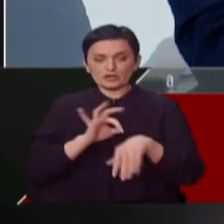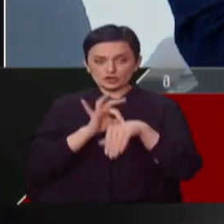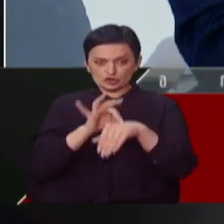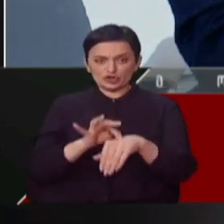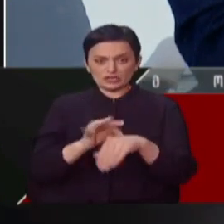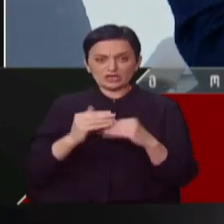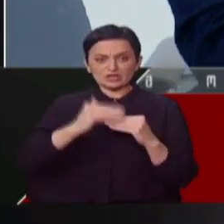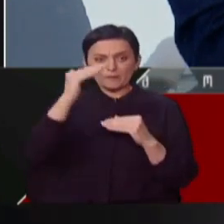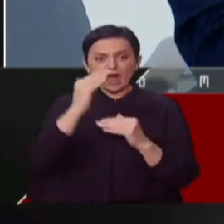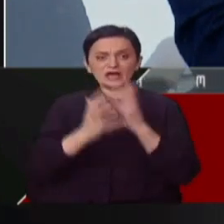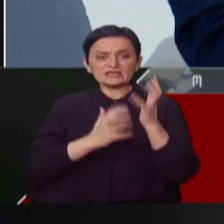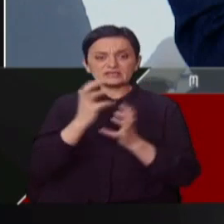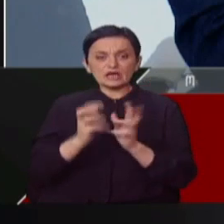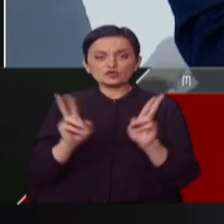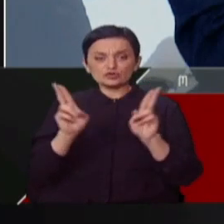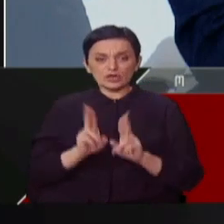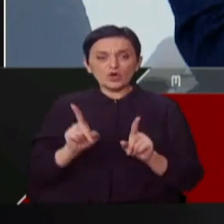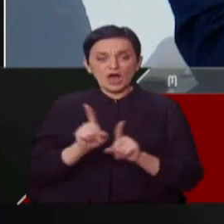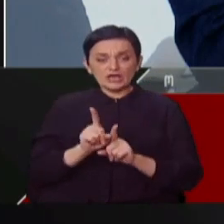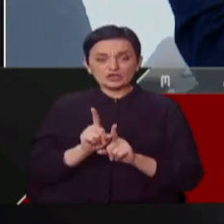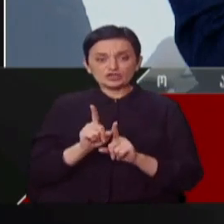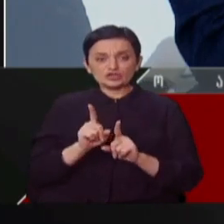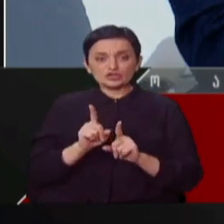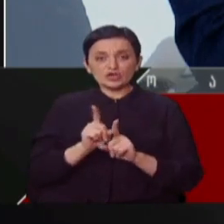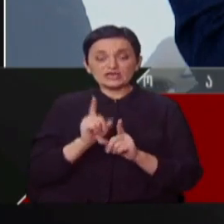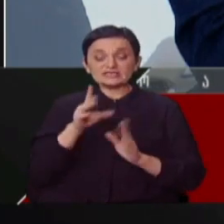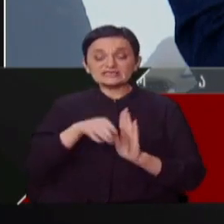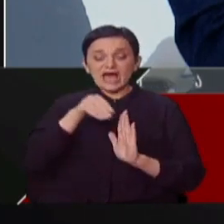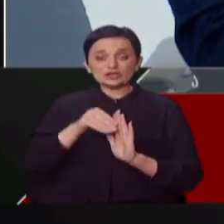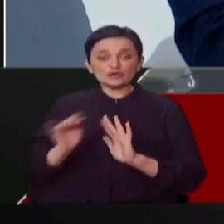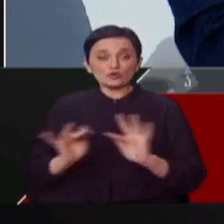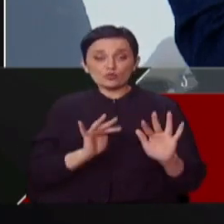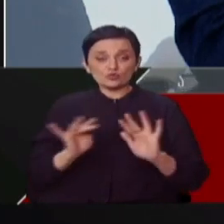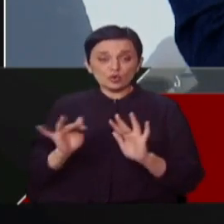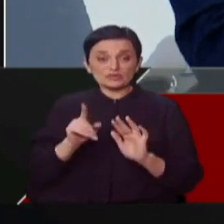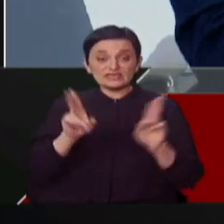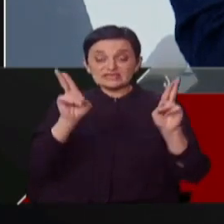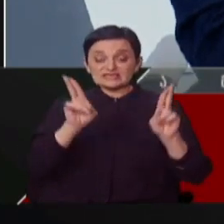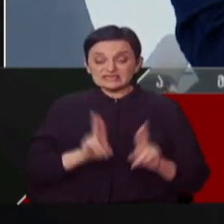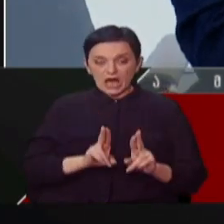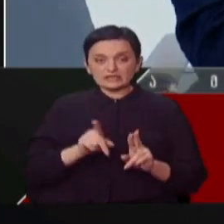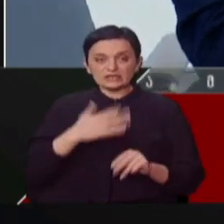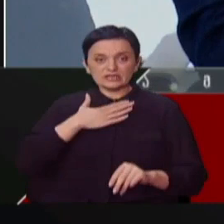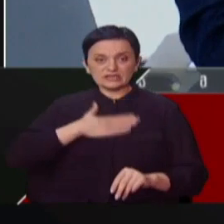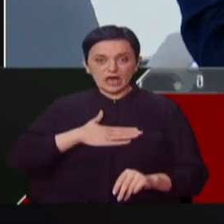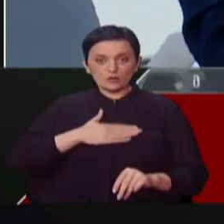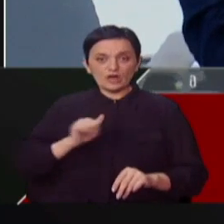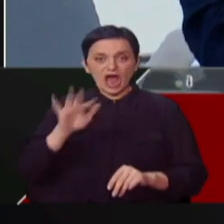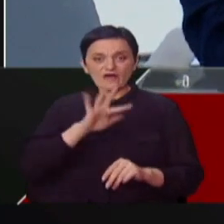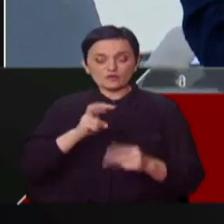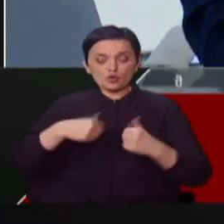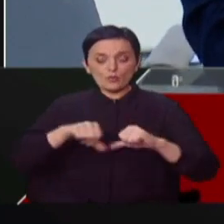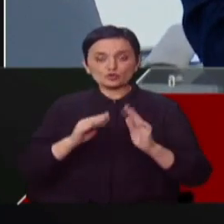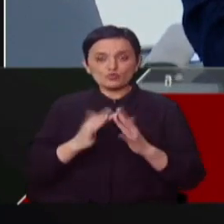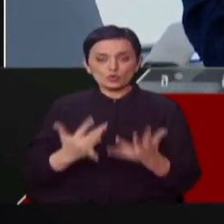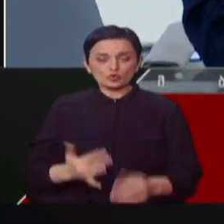ჩატარდეს ესეთი მაღალი საერთაშორისო სტანდარტებით და ასევე საარჩევნო პროცესიც იყოს იმ სტანდარტებით, რომელიც დააკმაყოფილებს ევროკომისიის